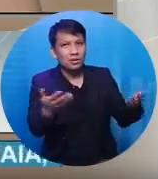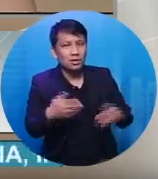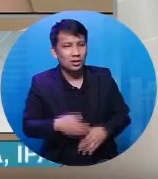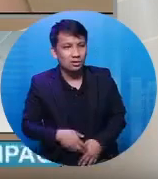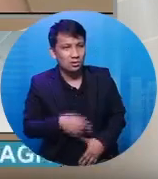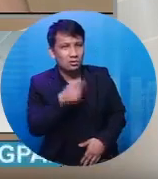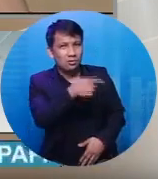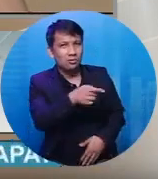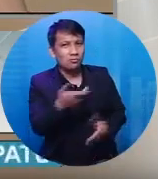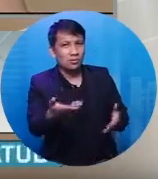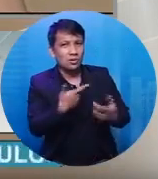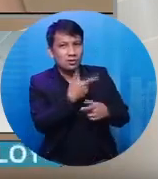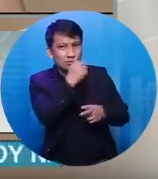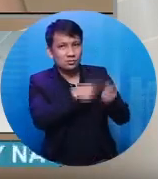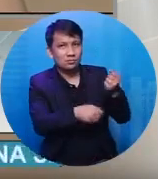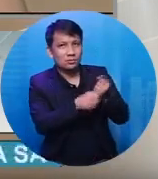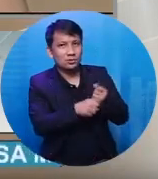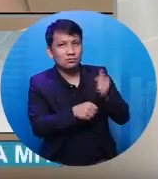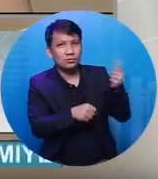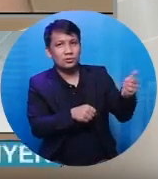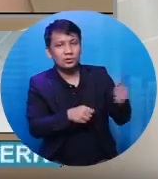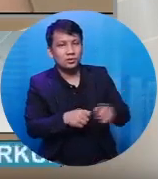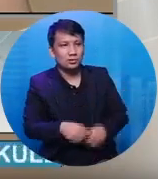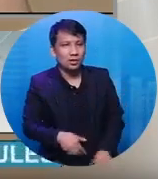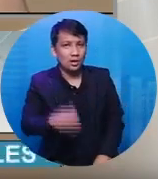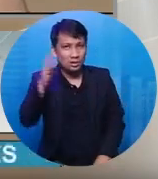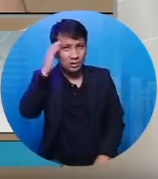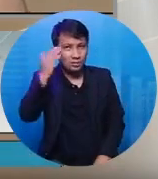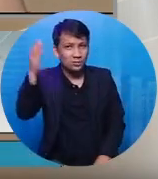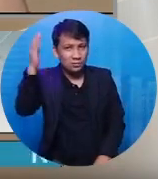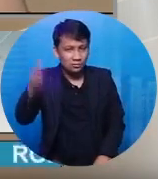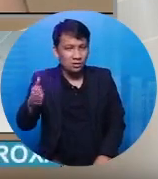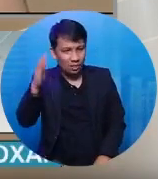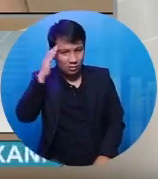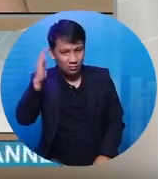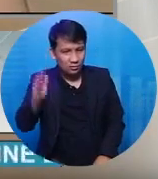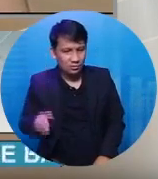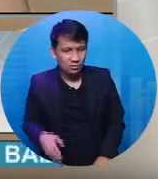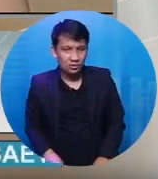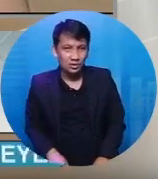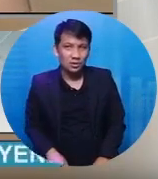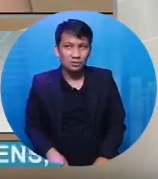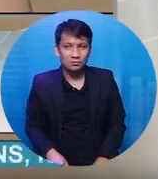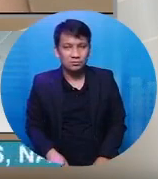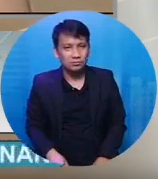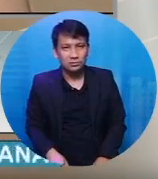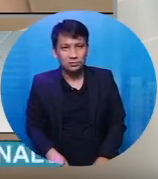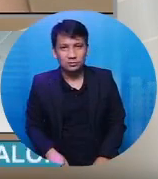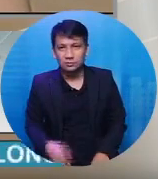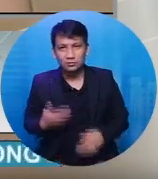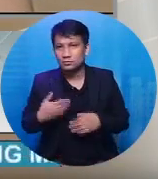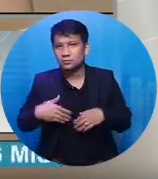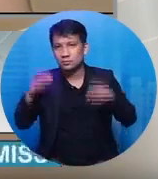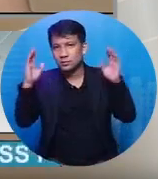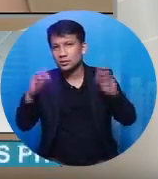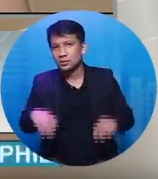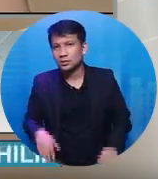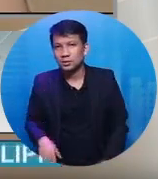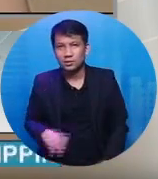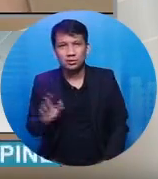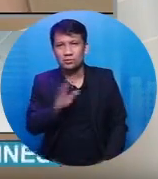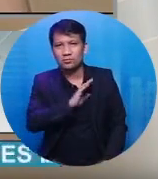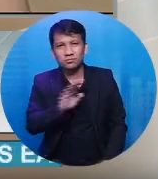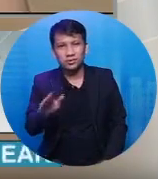lang. Wala kang tiwala sa sarili mo. Alam ng Diyos yan. Ang sitwasyon namin ngayon... Wala